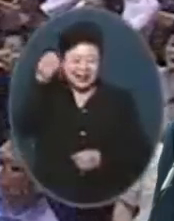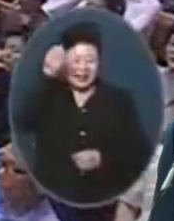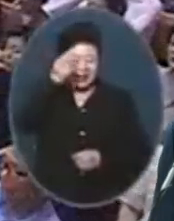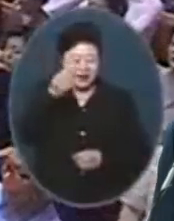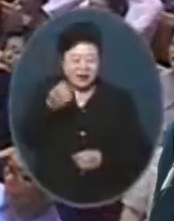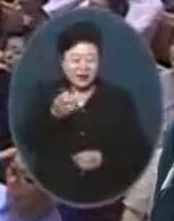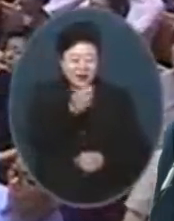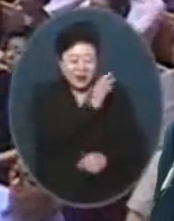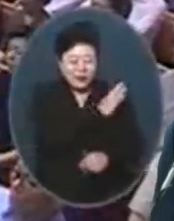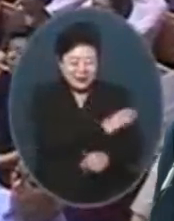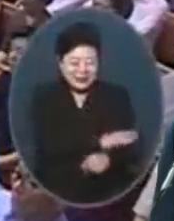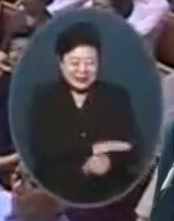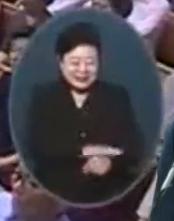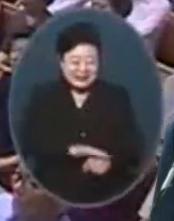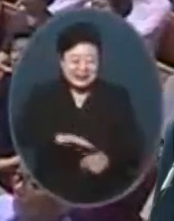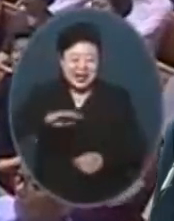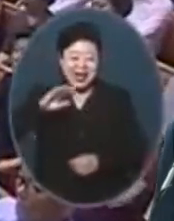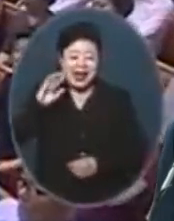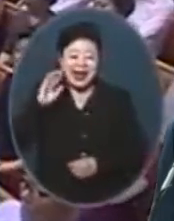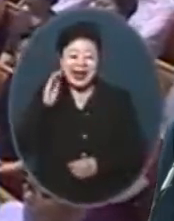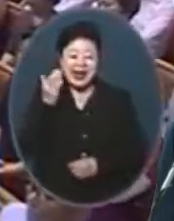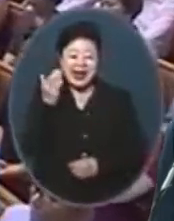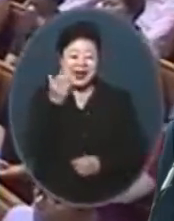내 영혼